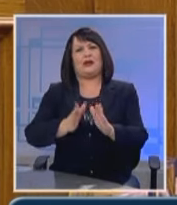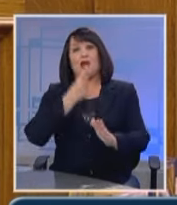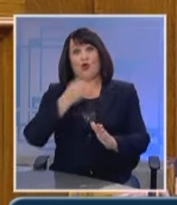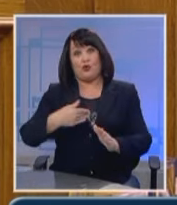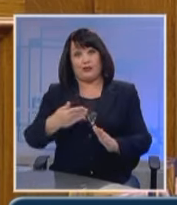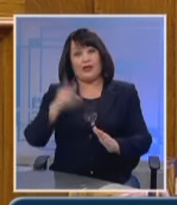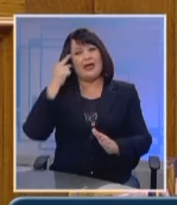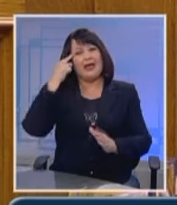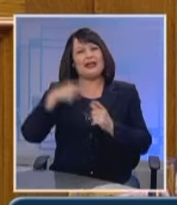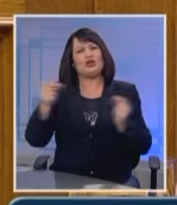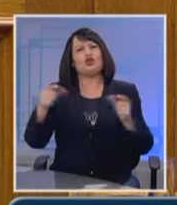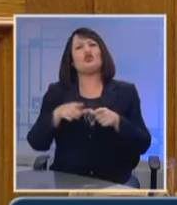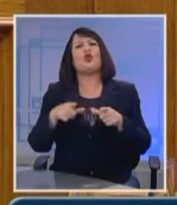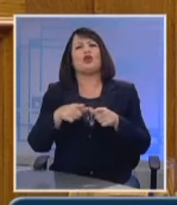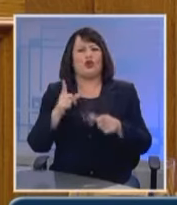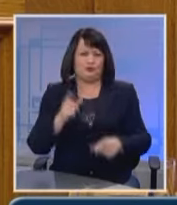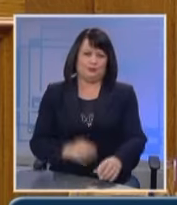Σας ευχαριστώ πολύ.